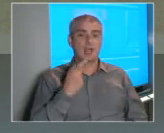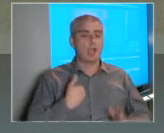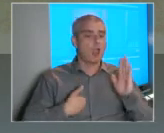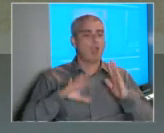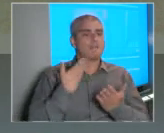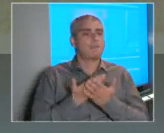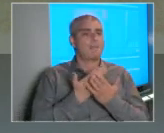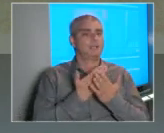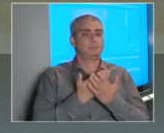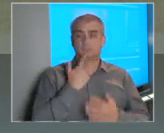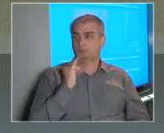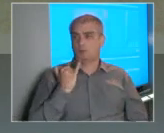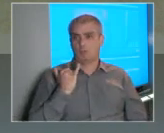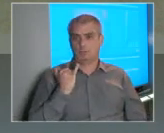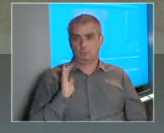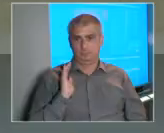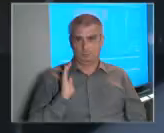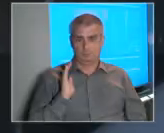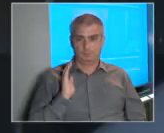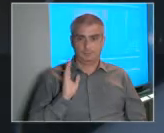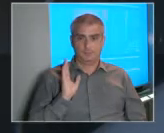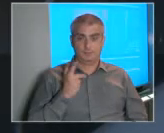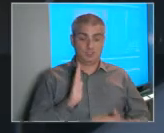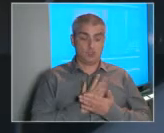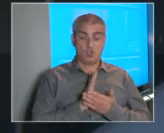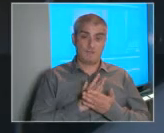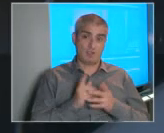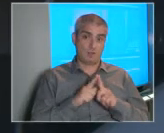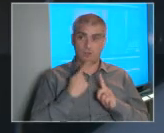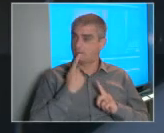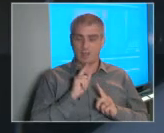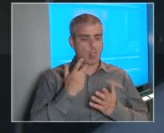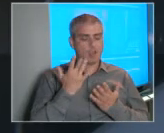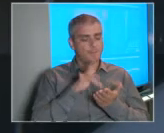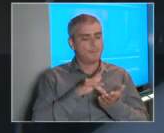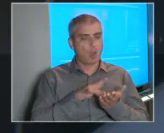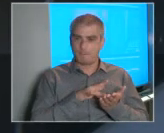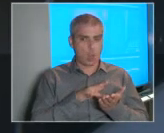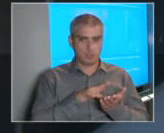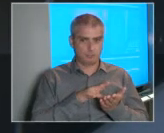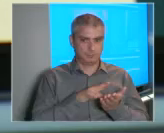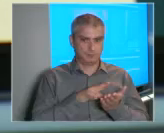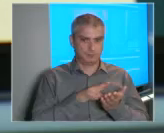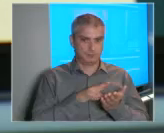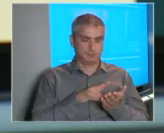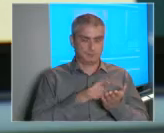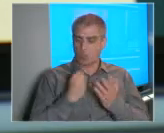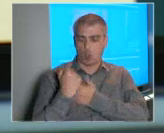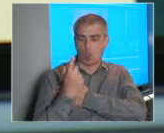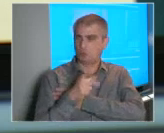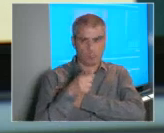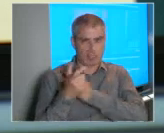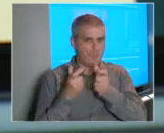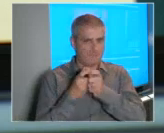מרב הממליצים, נכון? נכון, נכון. מה שקובע זה, כמו שאמרתי, זה לא המנדטים, זה לא, כן. זה לא הכוח שיש